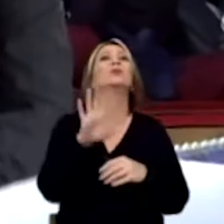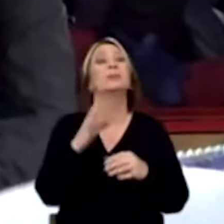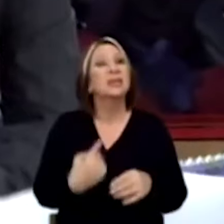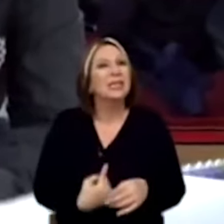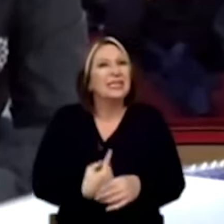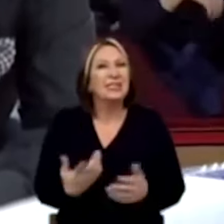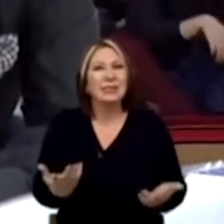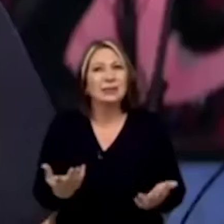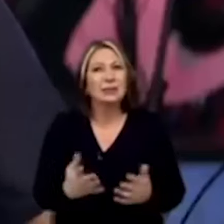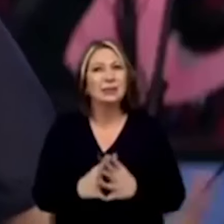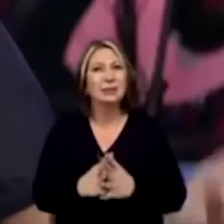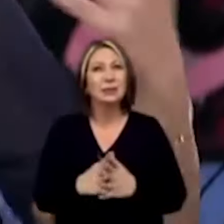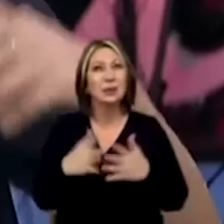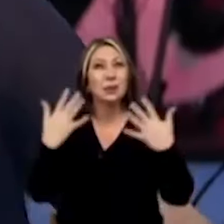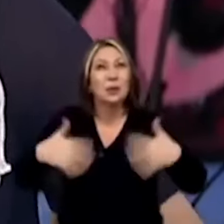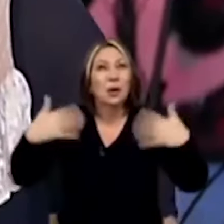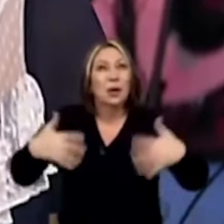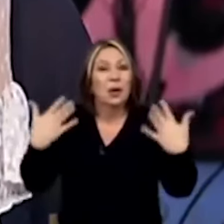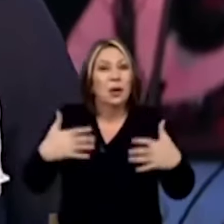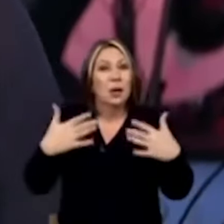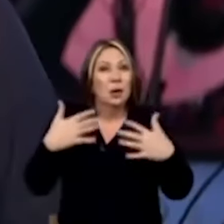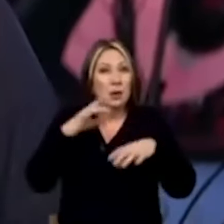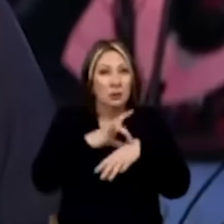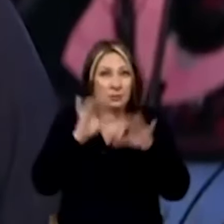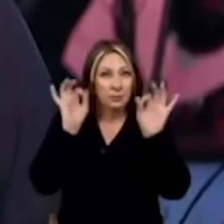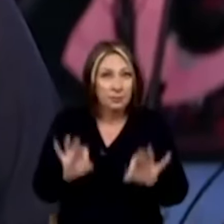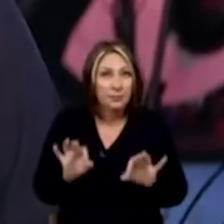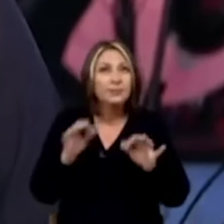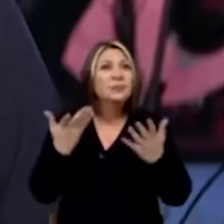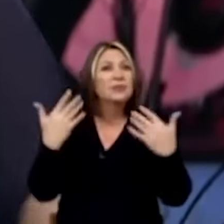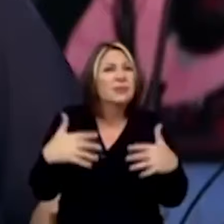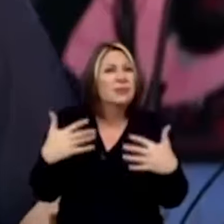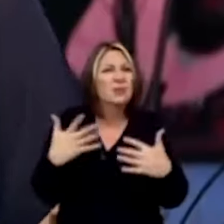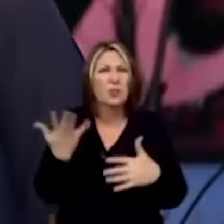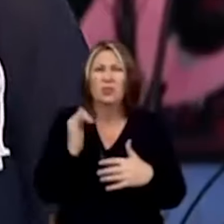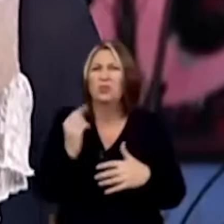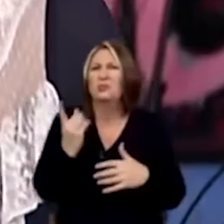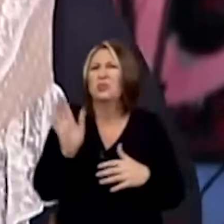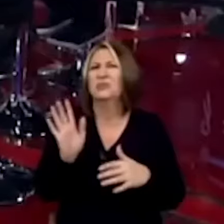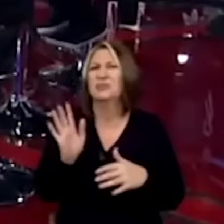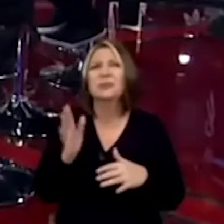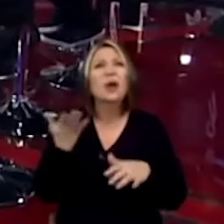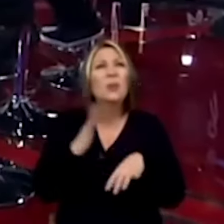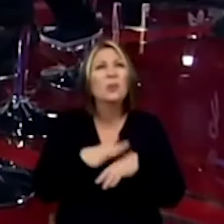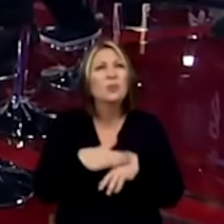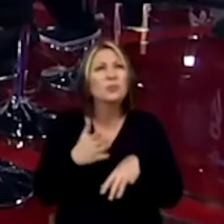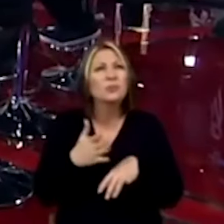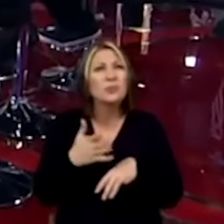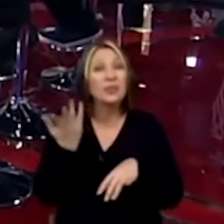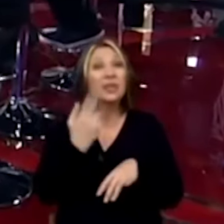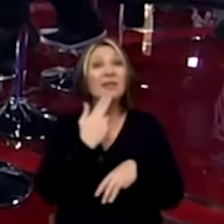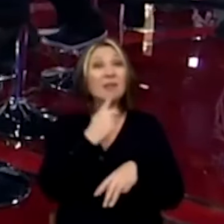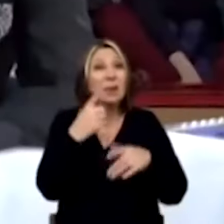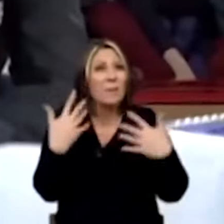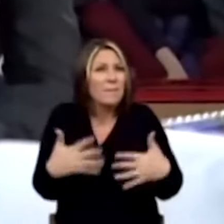his nasıldı? Panik atak oldu, başladı. Nasıldı panik atak? Kötü bir şeymiş. Nasıldı yani, ne yapılıyordu? Mesela